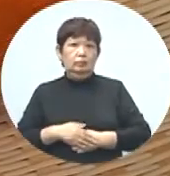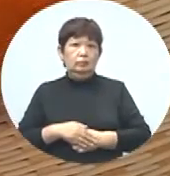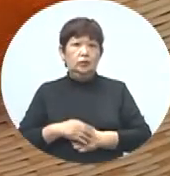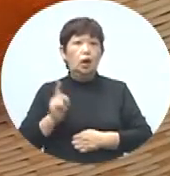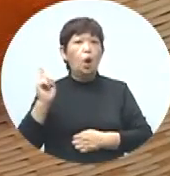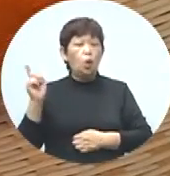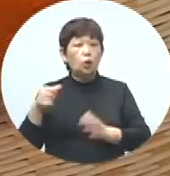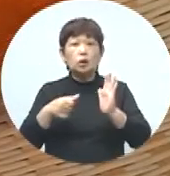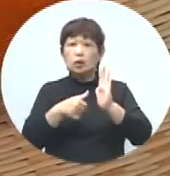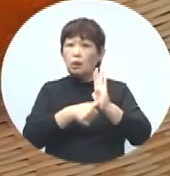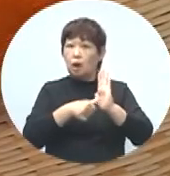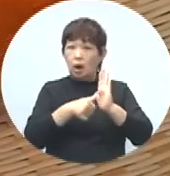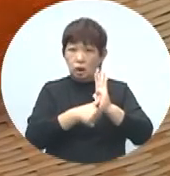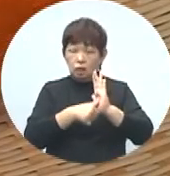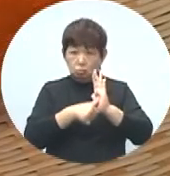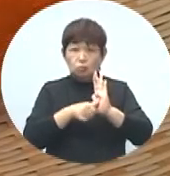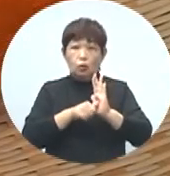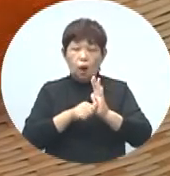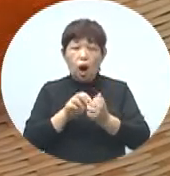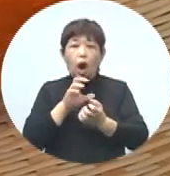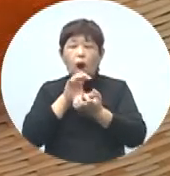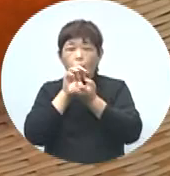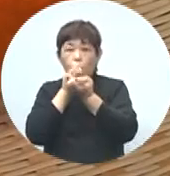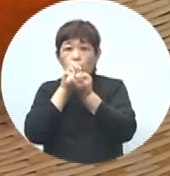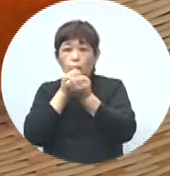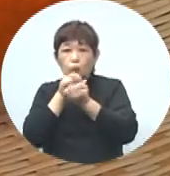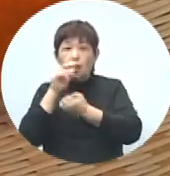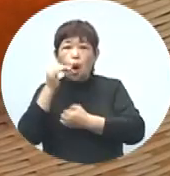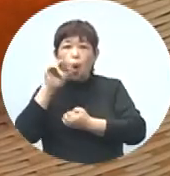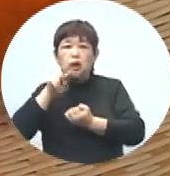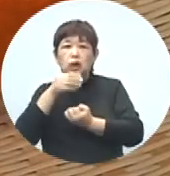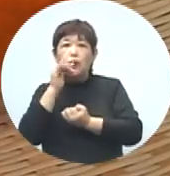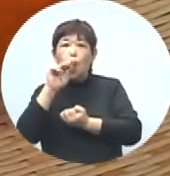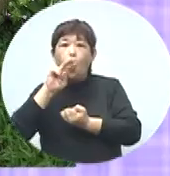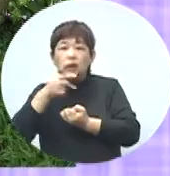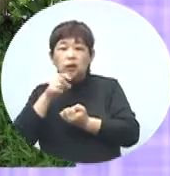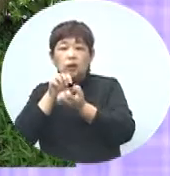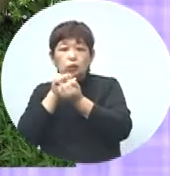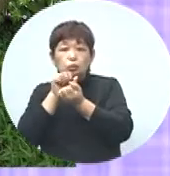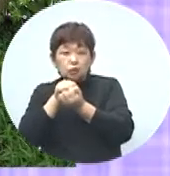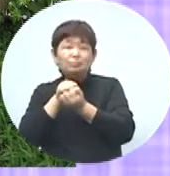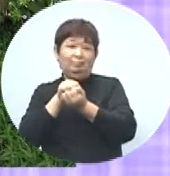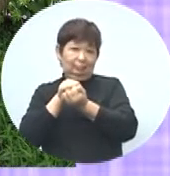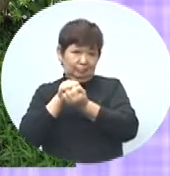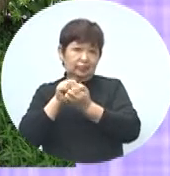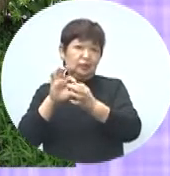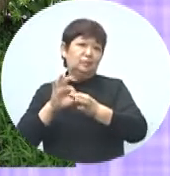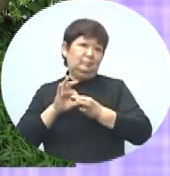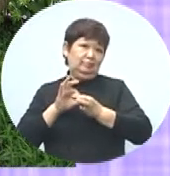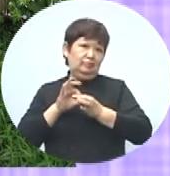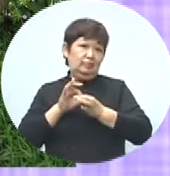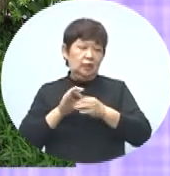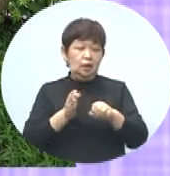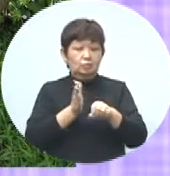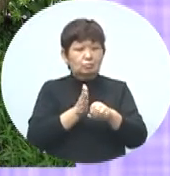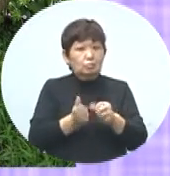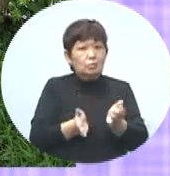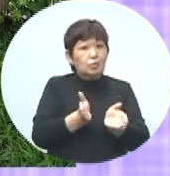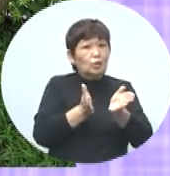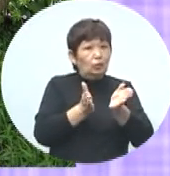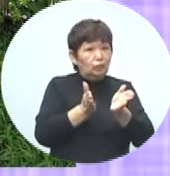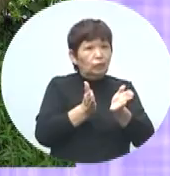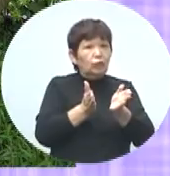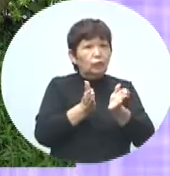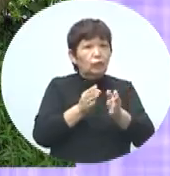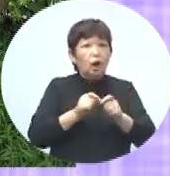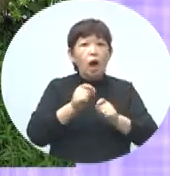ーの名前の由来はコリコリした食感から来ているそうです。生産者は遠藤の小林晴